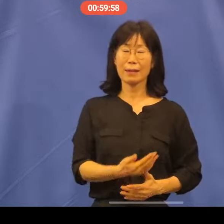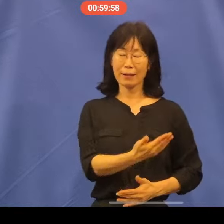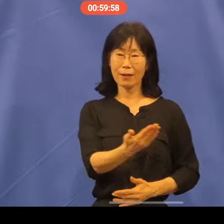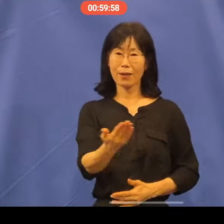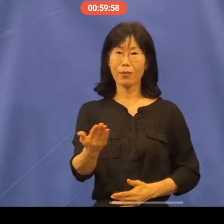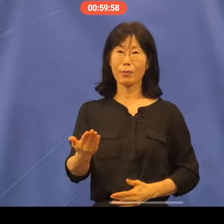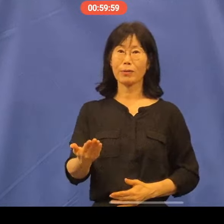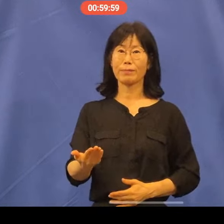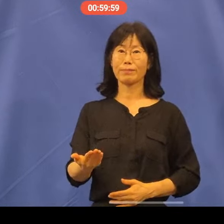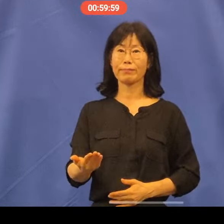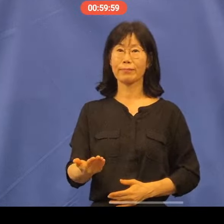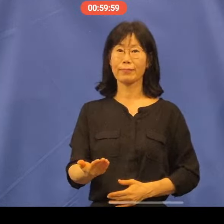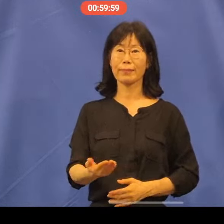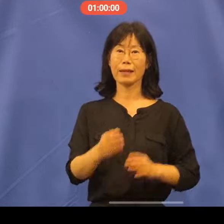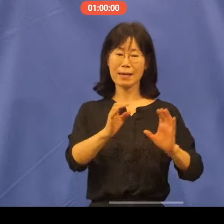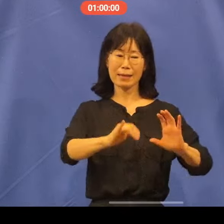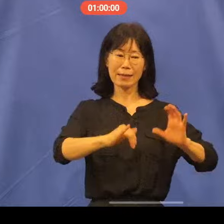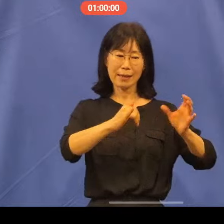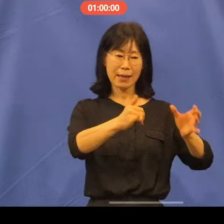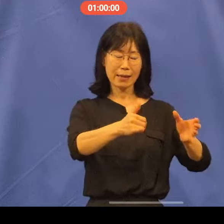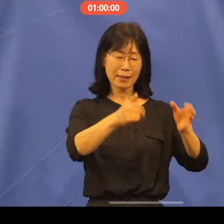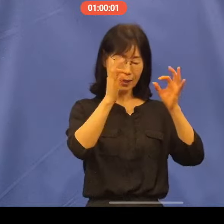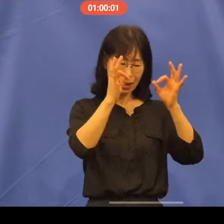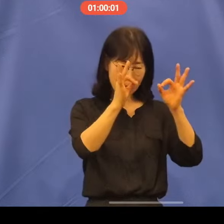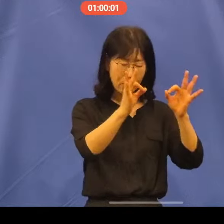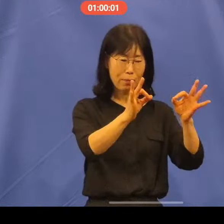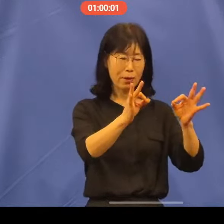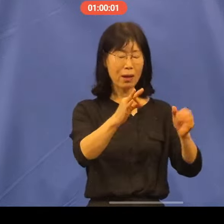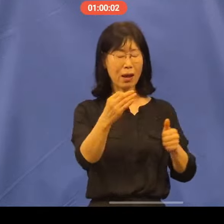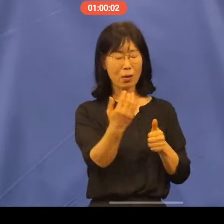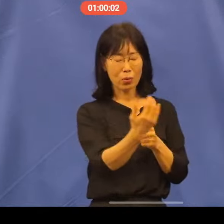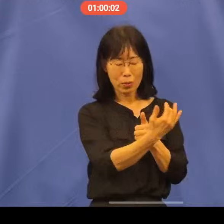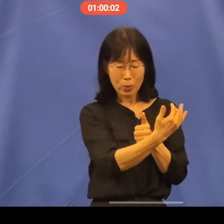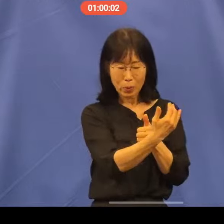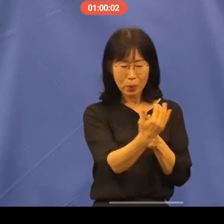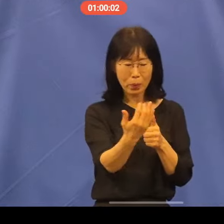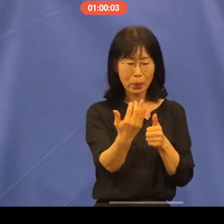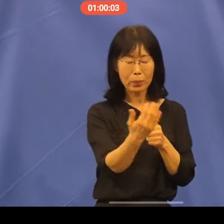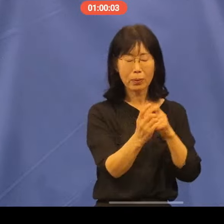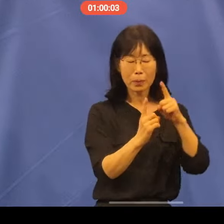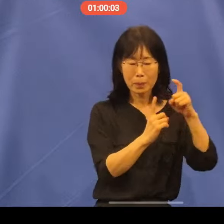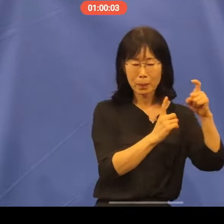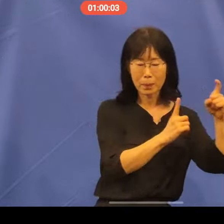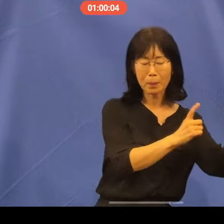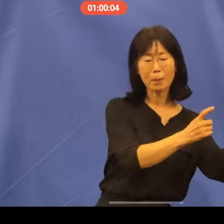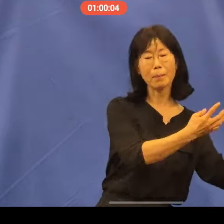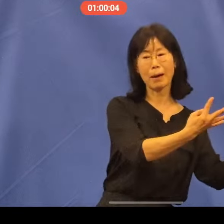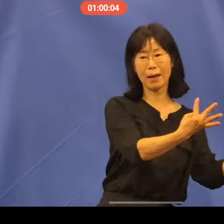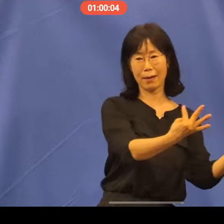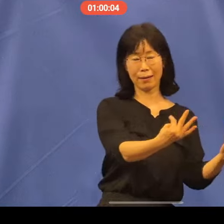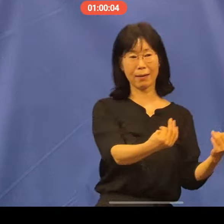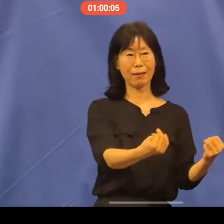여러분, 오늘 여러분 세상에 얼마나 많은 것들이 손짓해요. Come, 나에게 오라는 거예요.